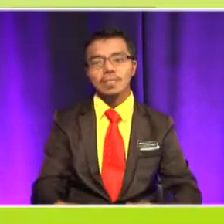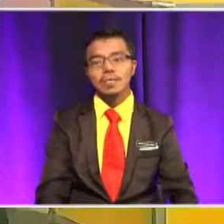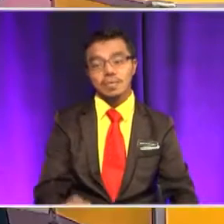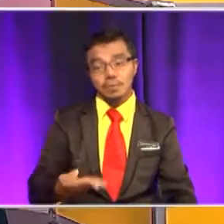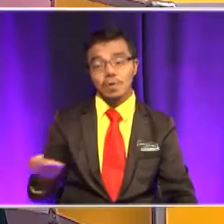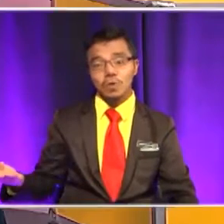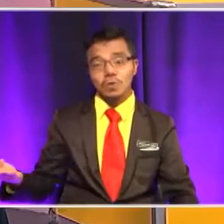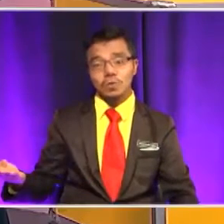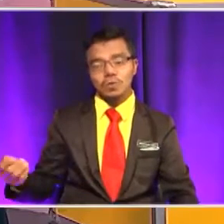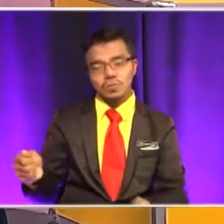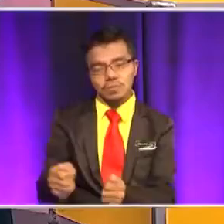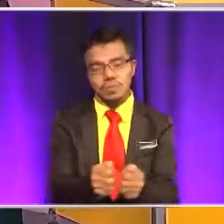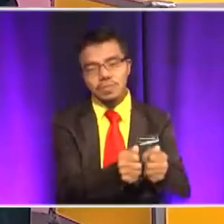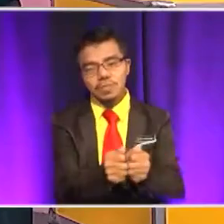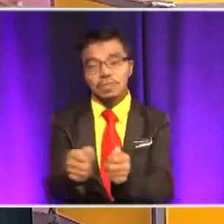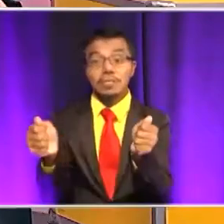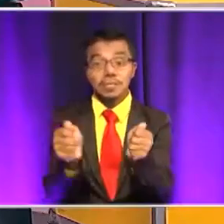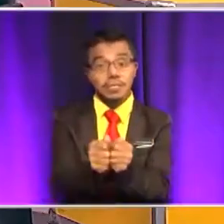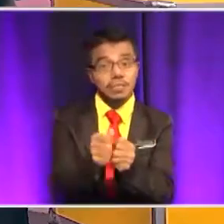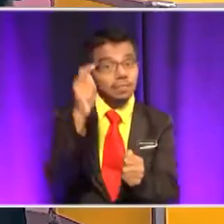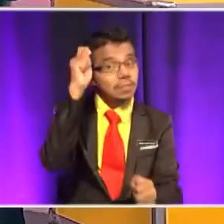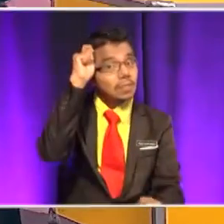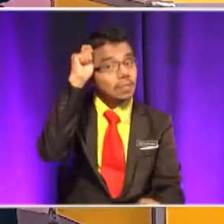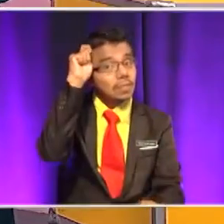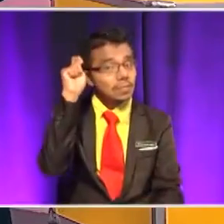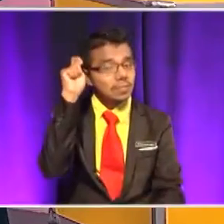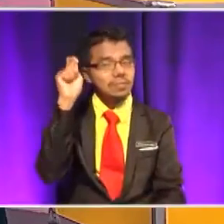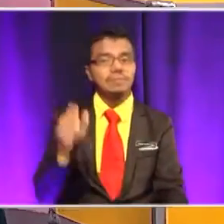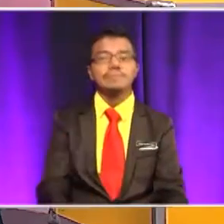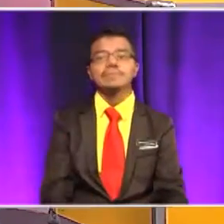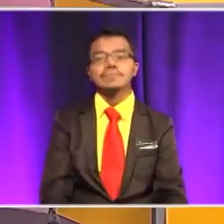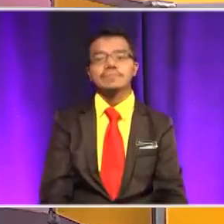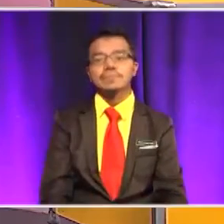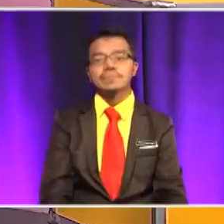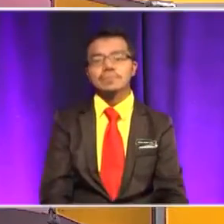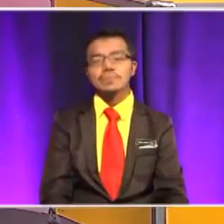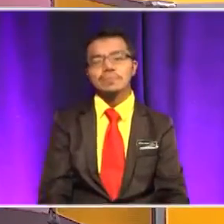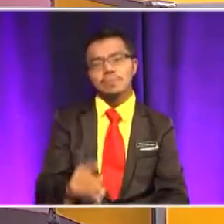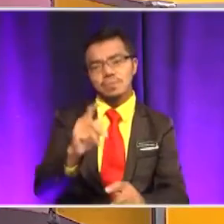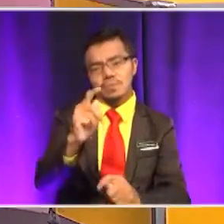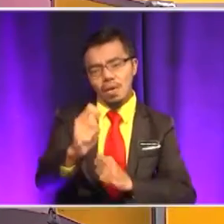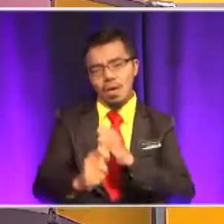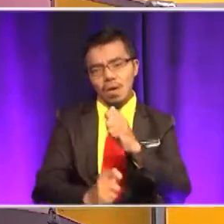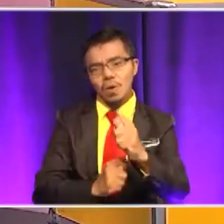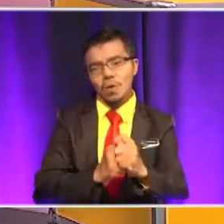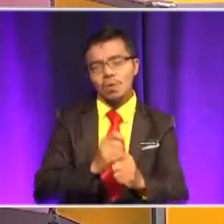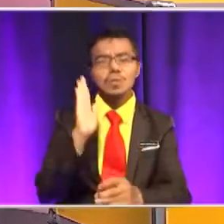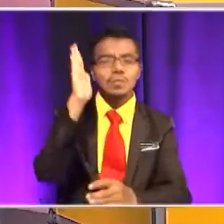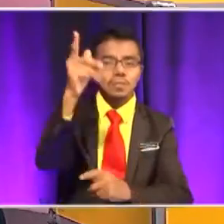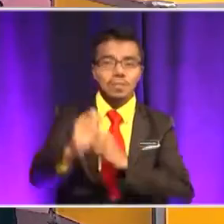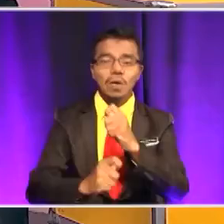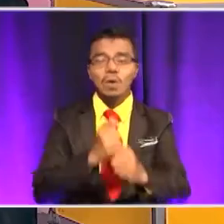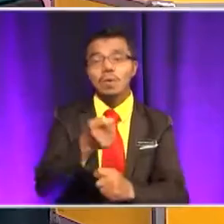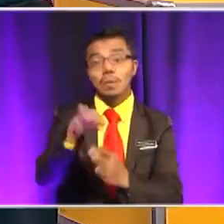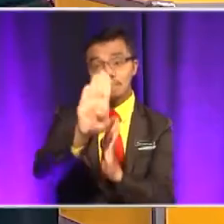sintesis berkembang Oke sabar minggu saban tahun berubah-ubah dan semakin maju dan semakin maju Oke